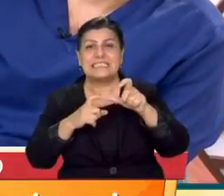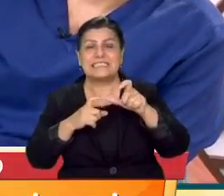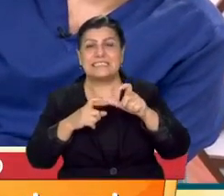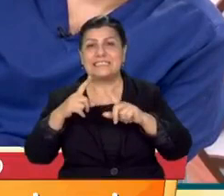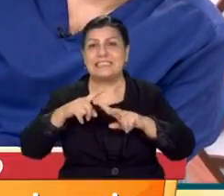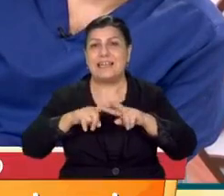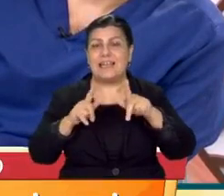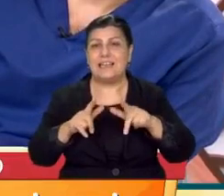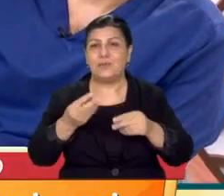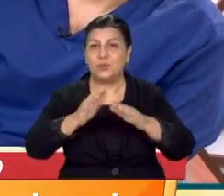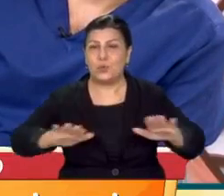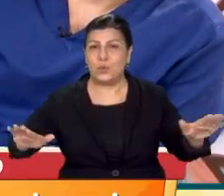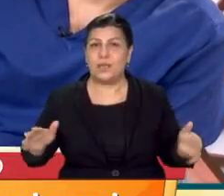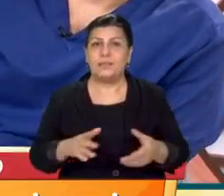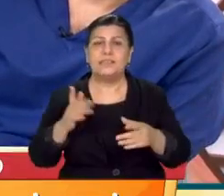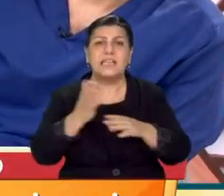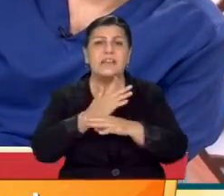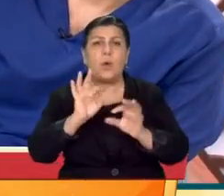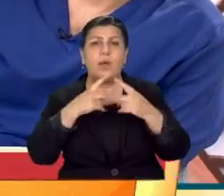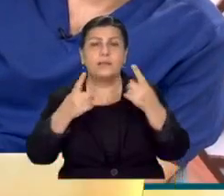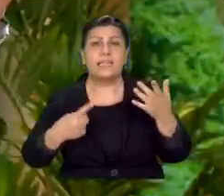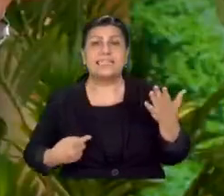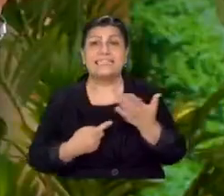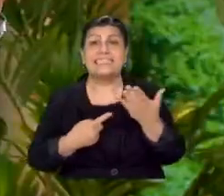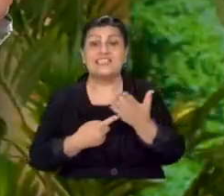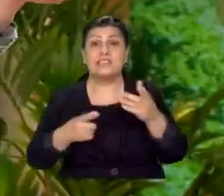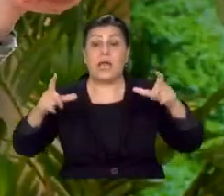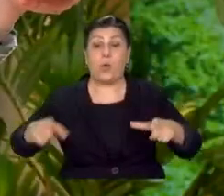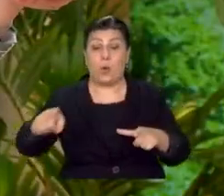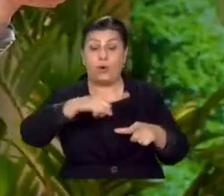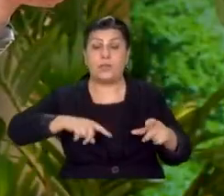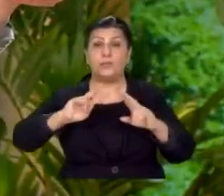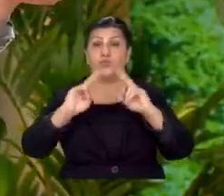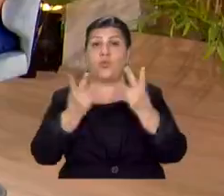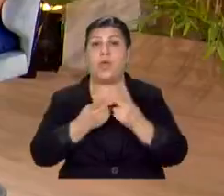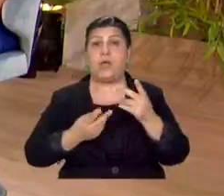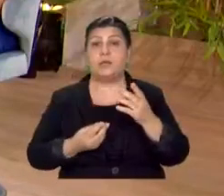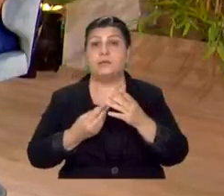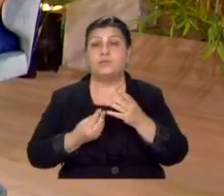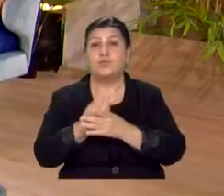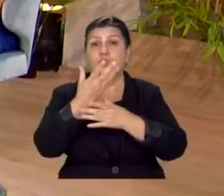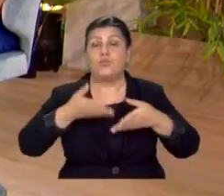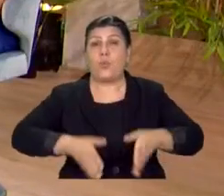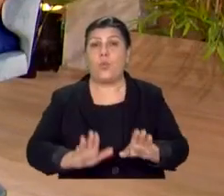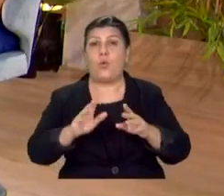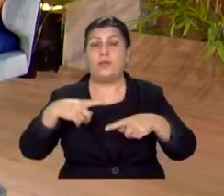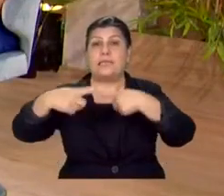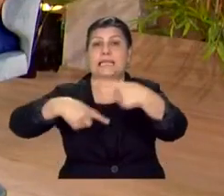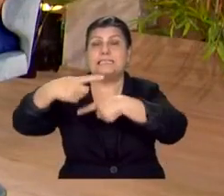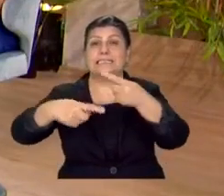kristal nesil işte bu çocuklar falan bunlar dijital ortama dixell Dünyaya doğan Nesih